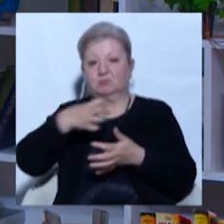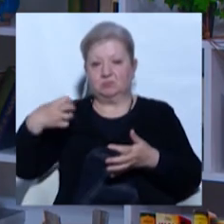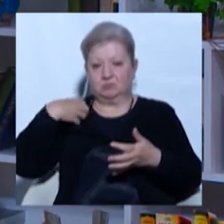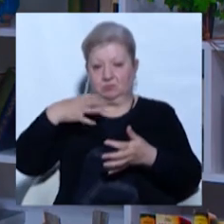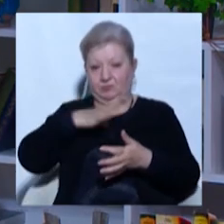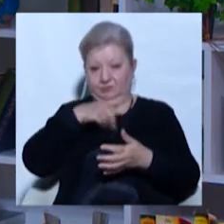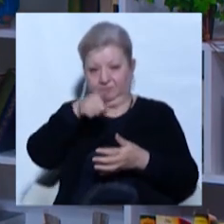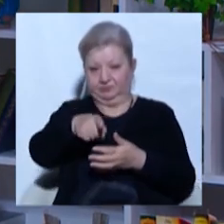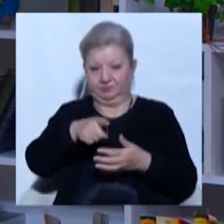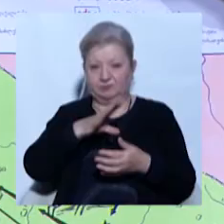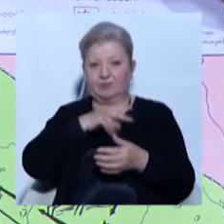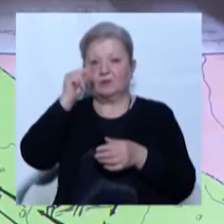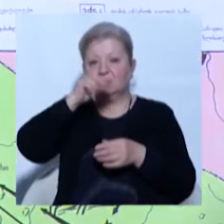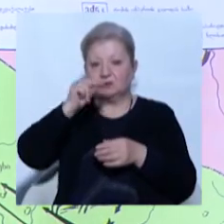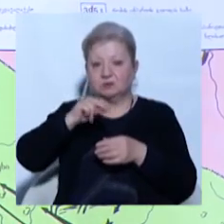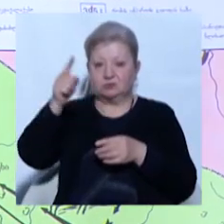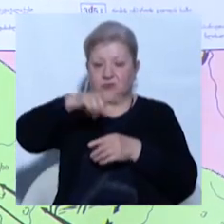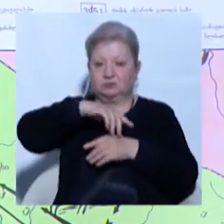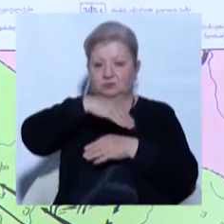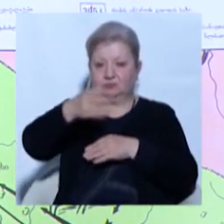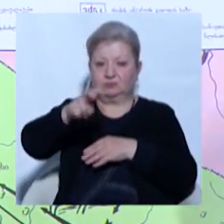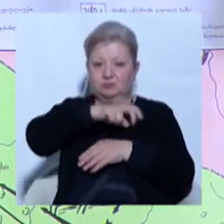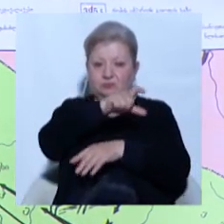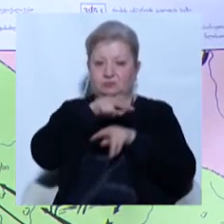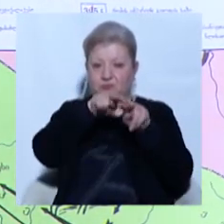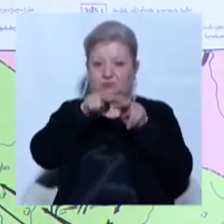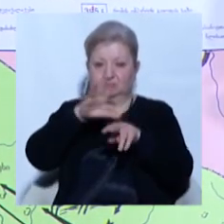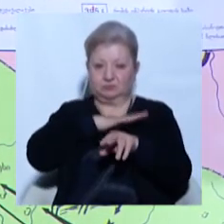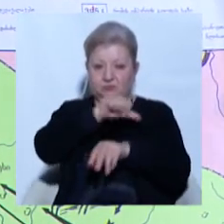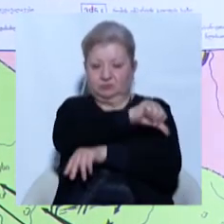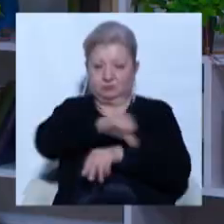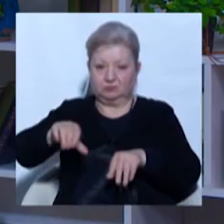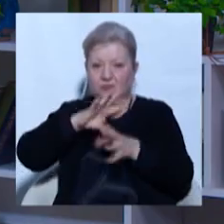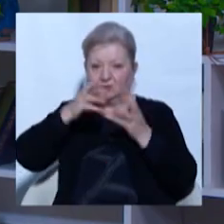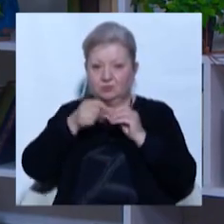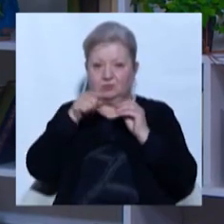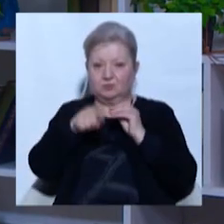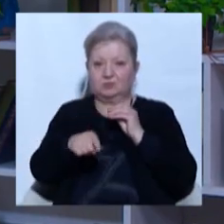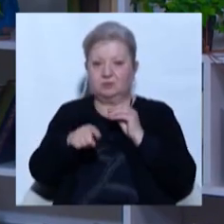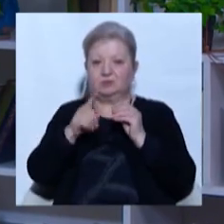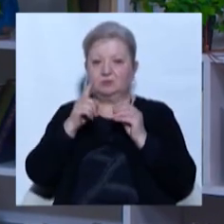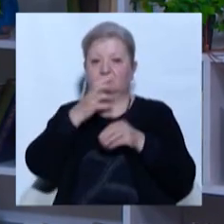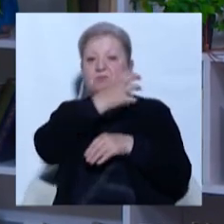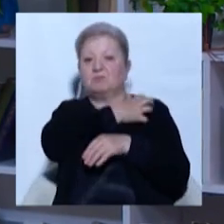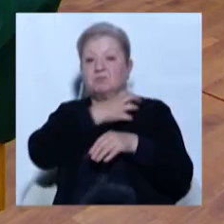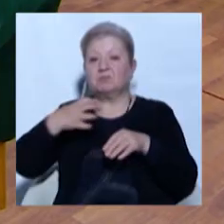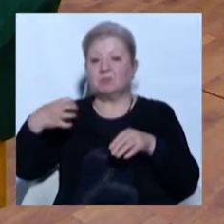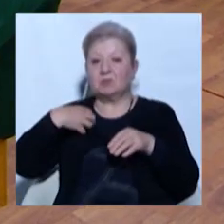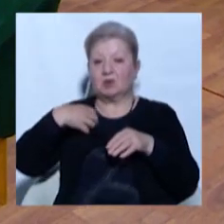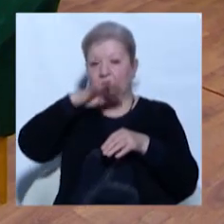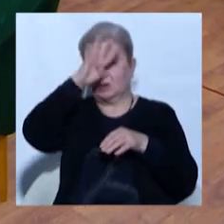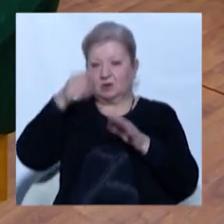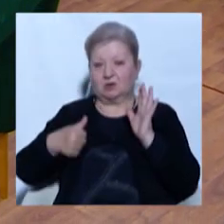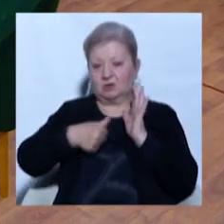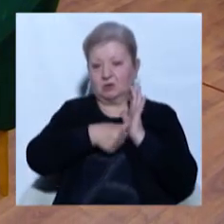სამეფოს ოდითგანვე ჰქონდა, ჩრდილო კავკასიის გადმოსასვლელების გაკონტროლება. და ეს ყველაფერი ვახტანგმა ირანელთა დახმარებით